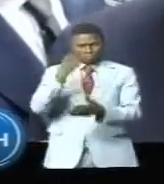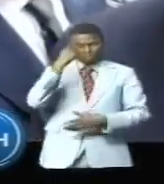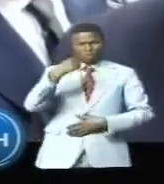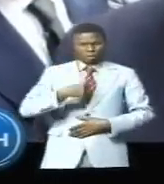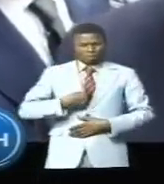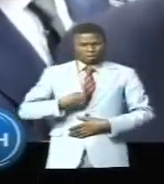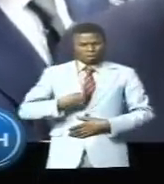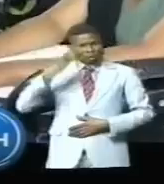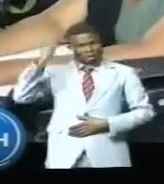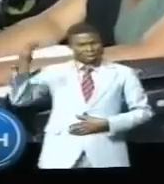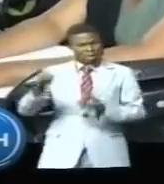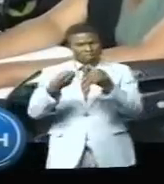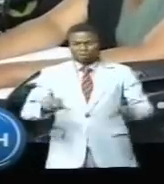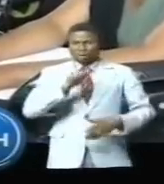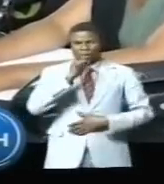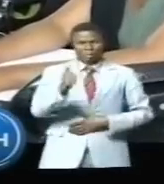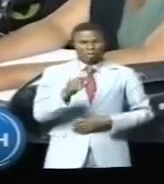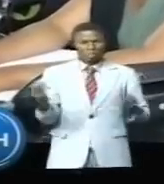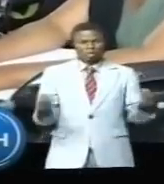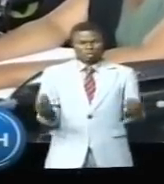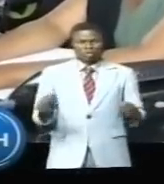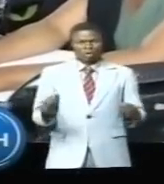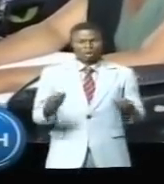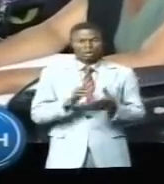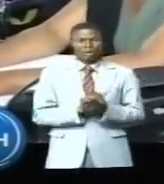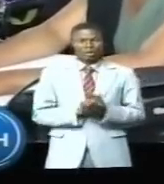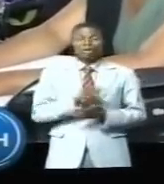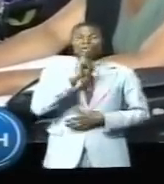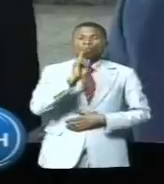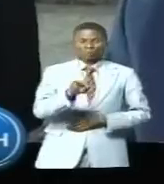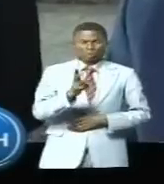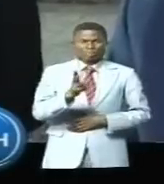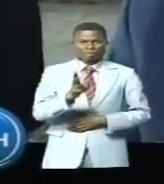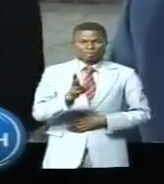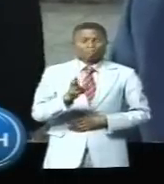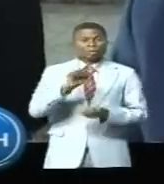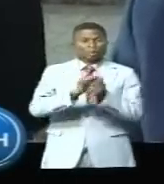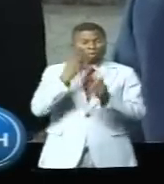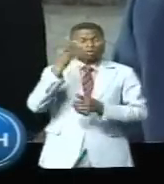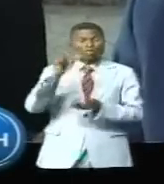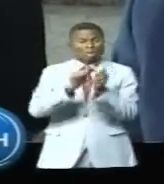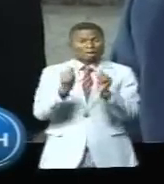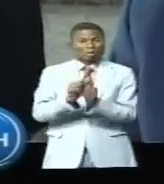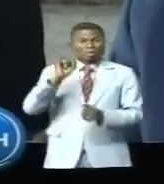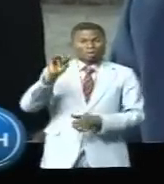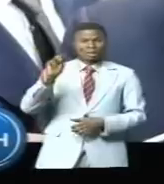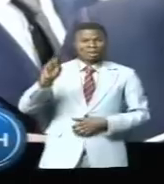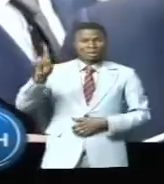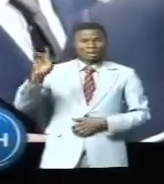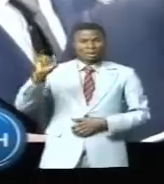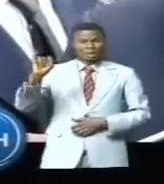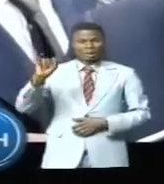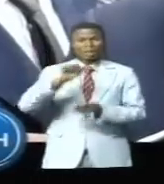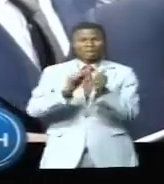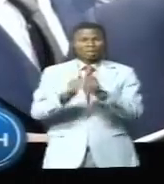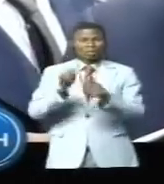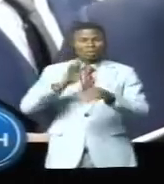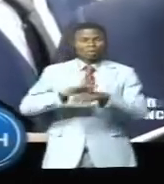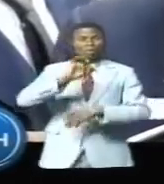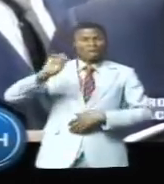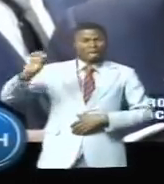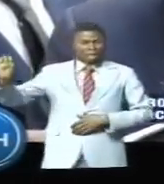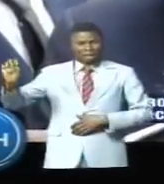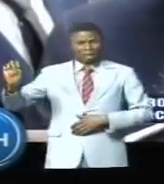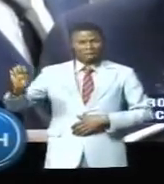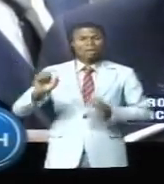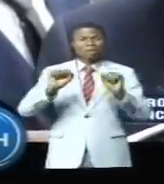n'est pas désespérée, parce que c'est vrai, à voir ce qui se passe en Ituri, ce qui se passe à l'Est,